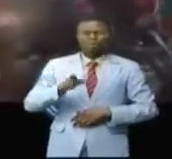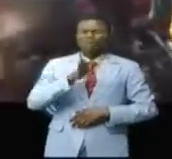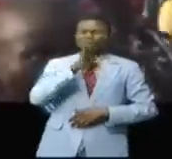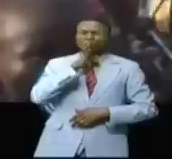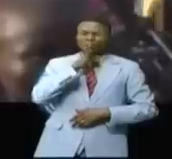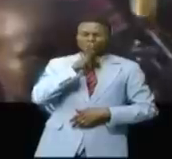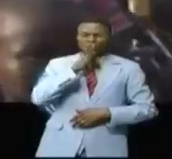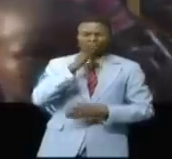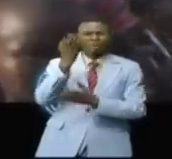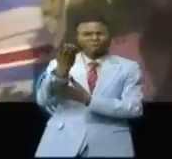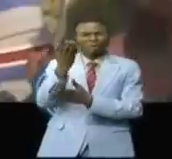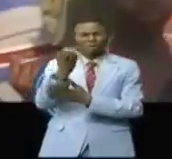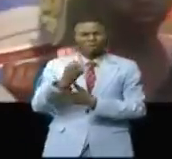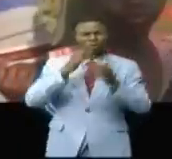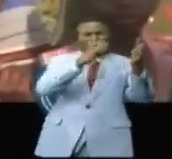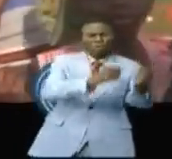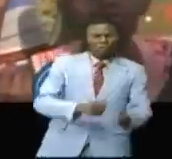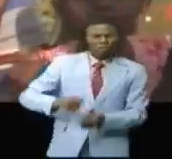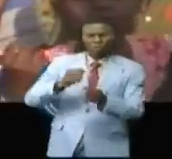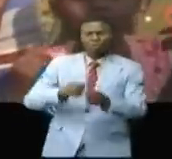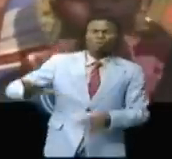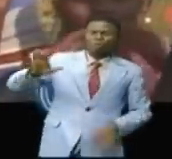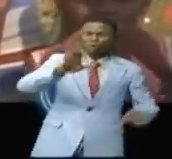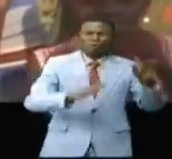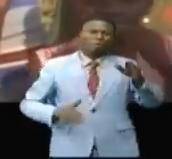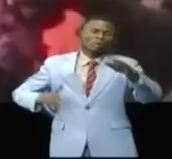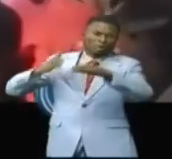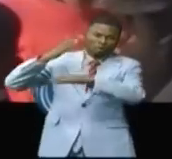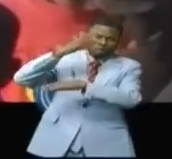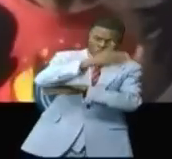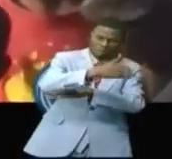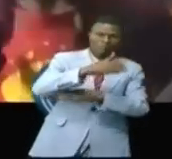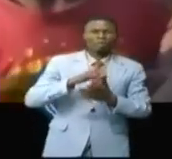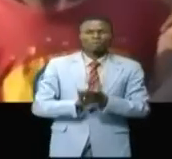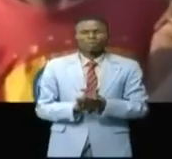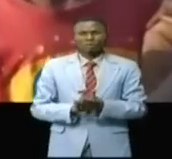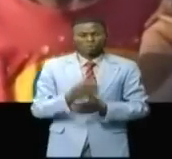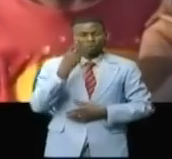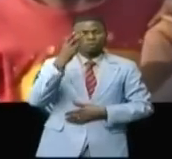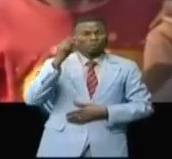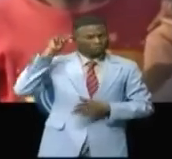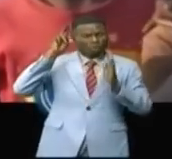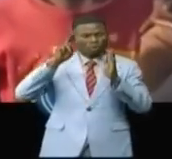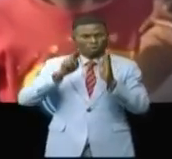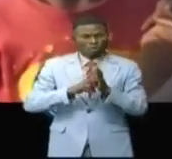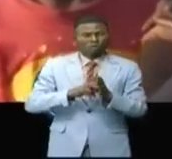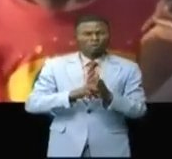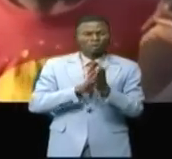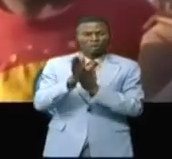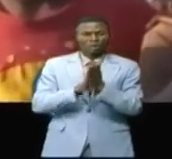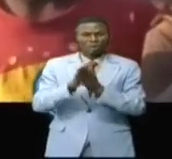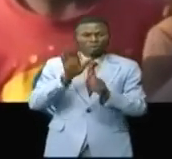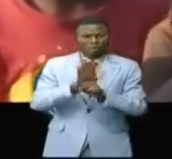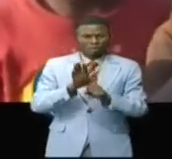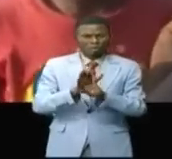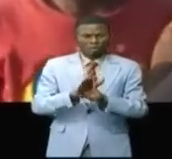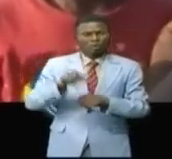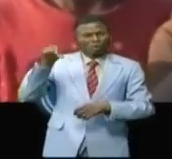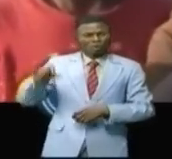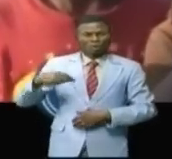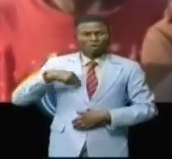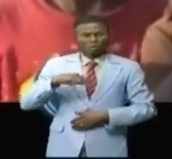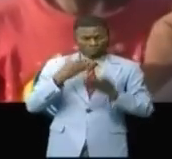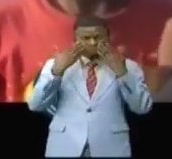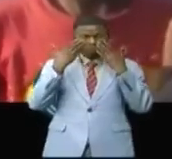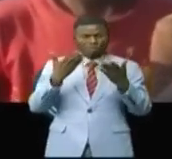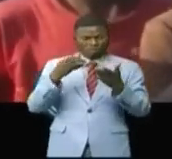à la nage ou à l'api rock pour passer d'un quartier à un autre on a eu l'impression que le gouverneur était beaucoup plus focalisé dans notre quartier voilà qu'il